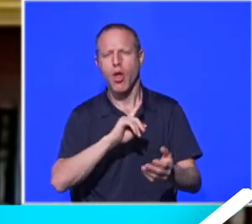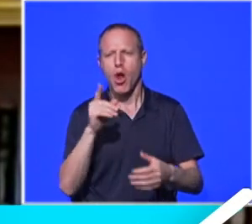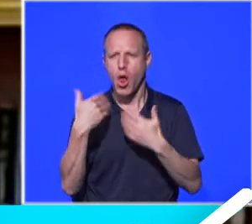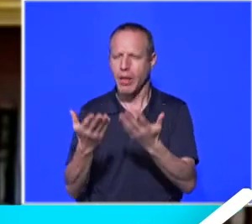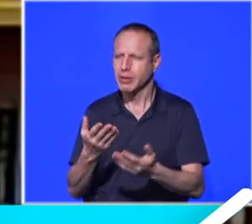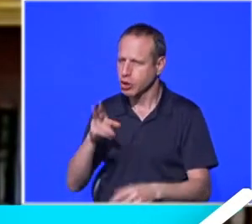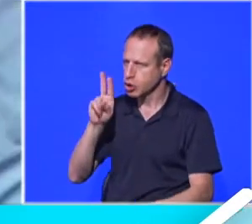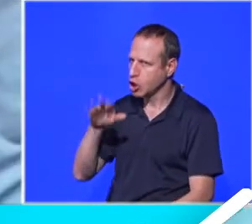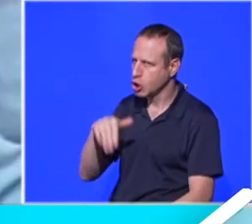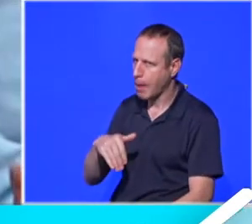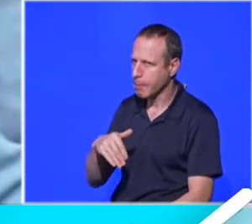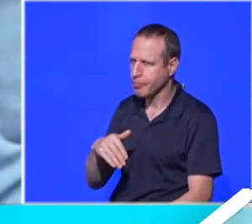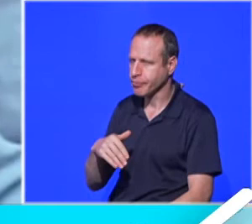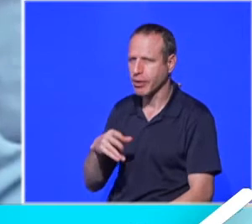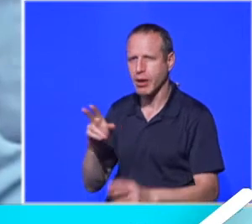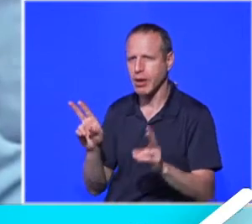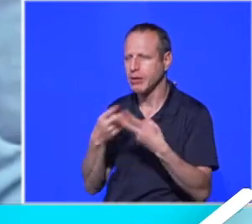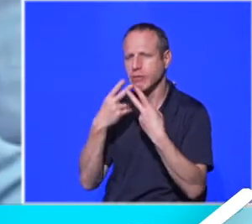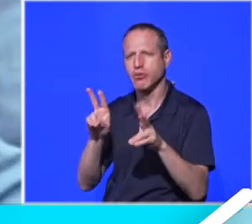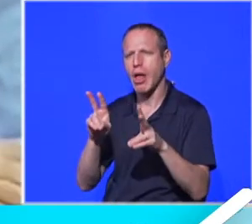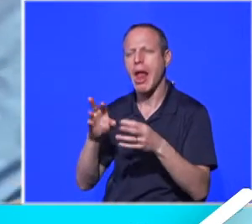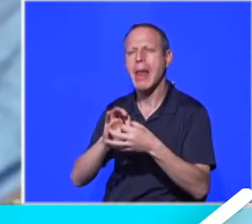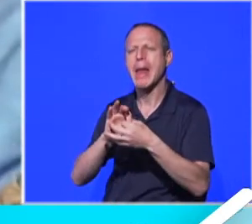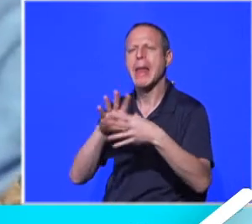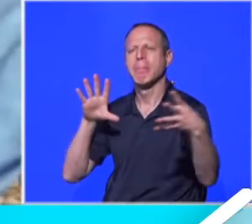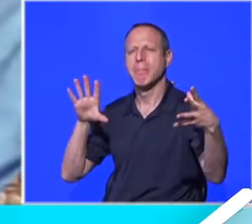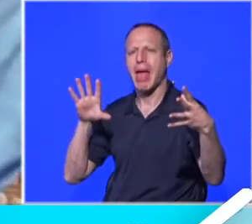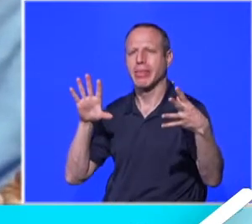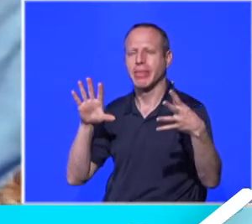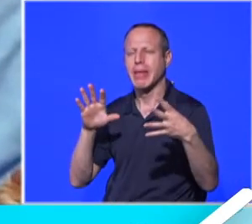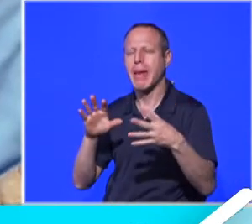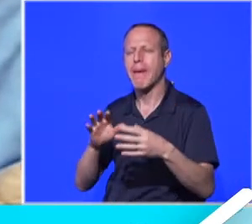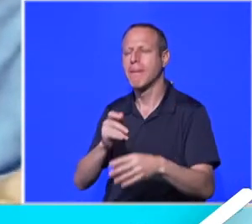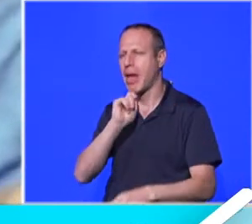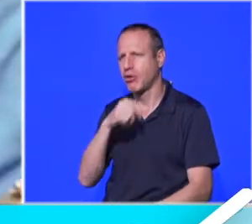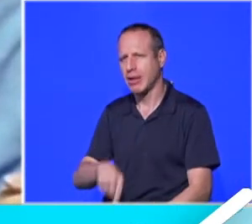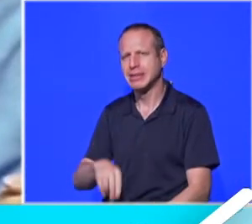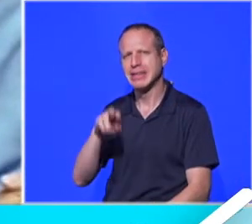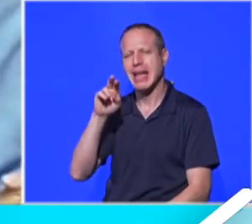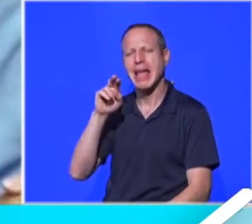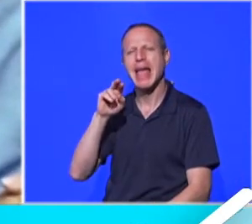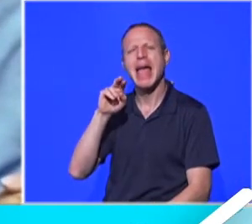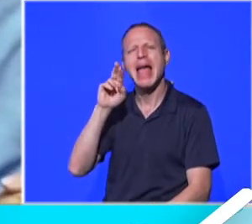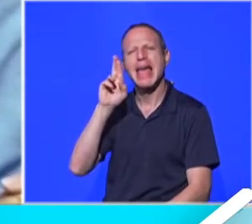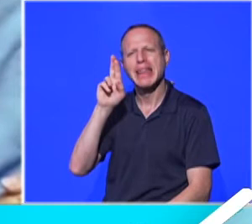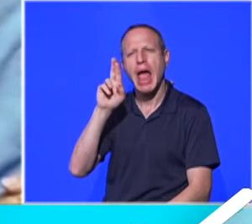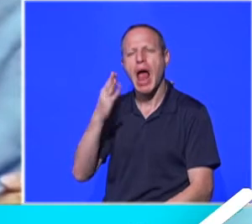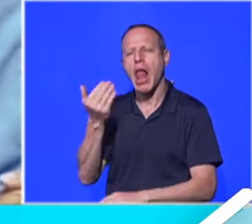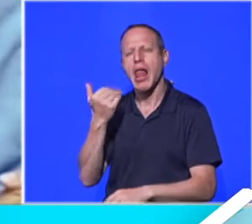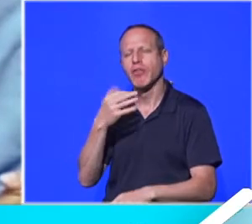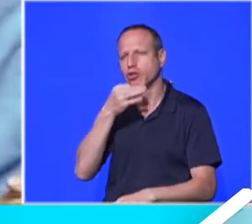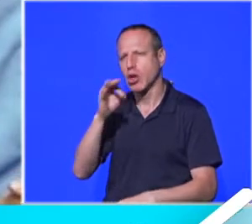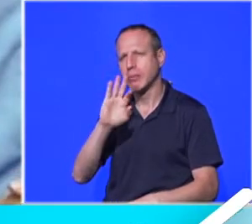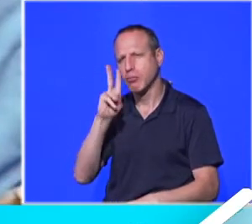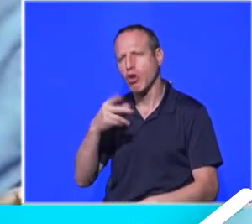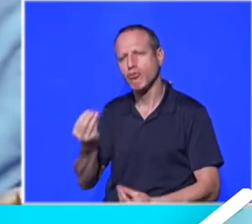לאזרחים ערבים זכויות שוות. אי אפשר להיפרד מהרעיון הזה, רידה, לפני ששואלים, האם יש גם משהו